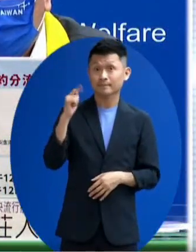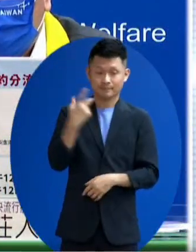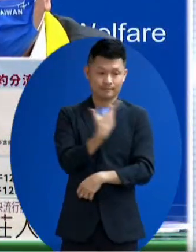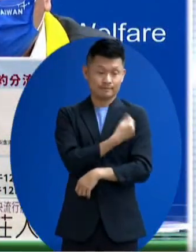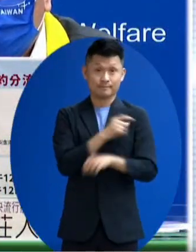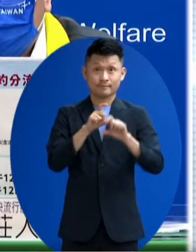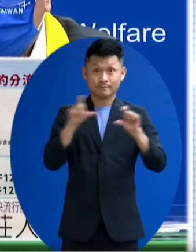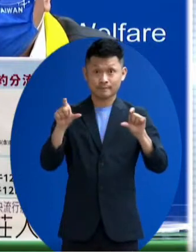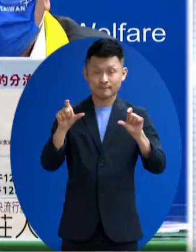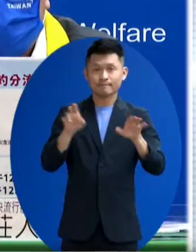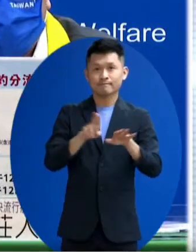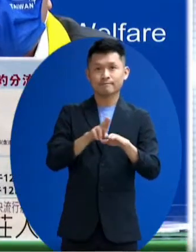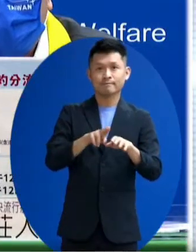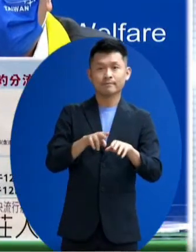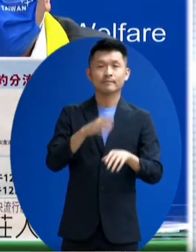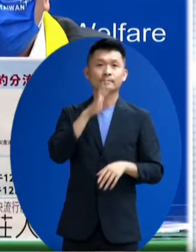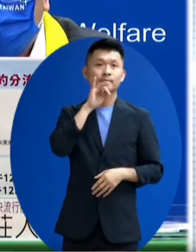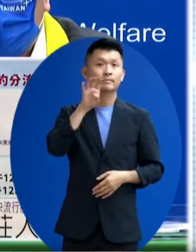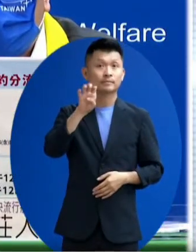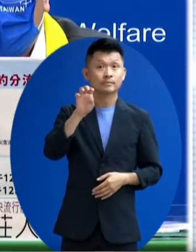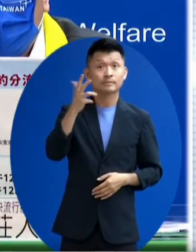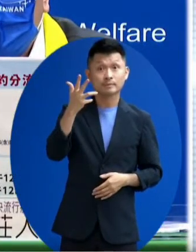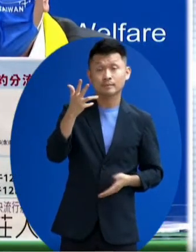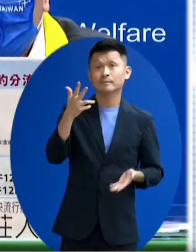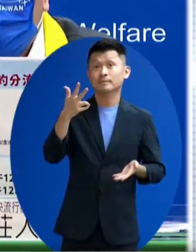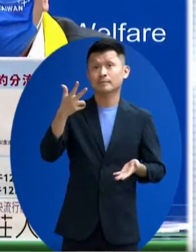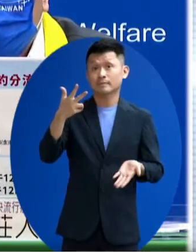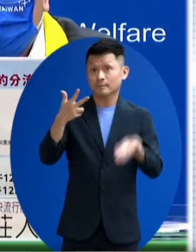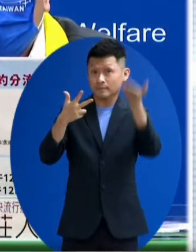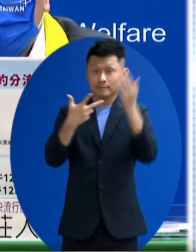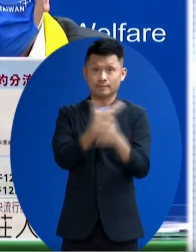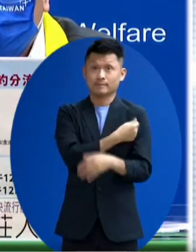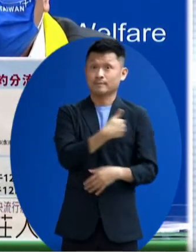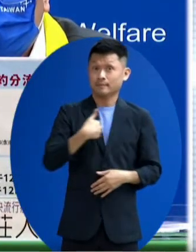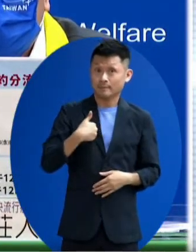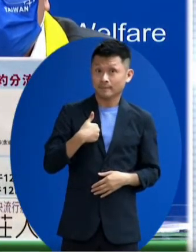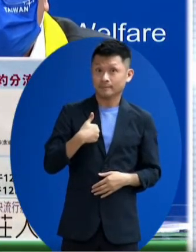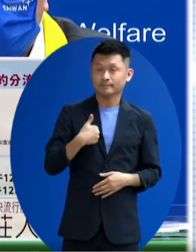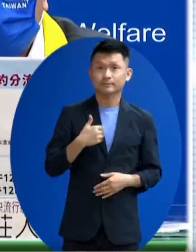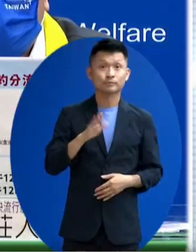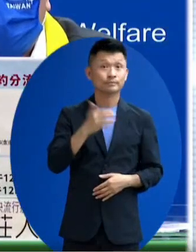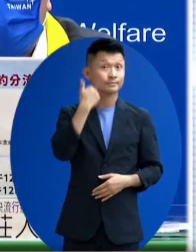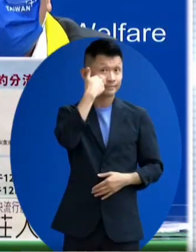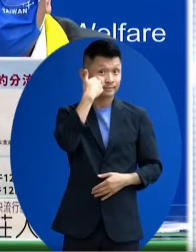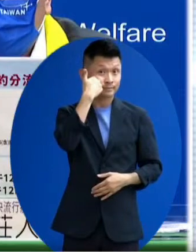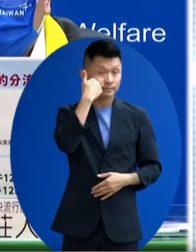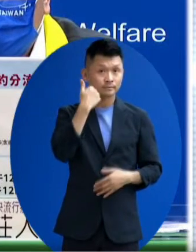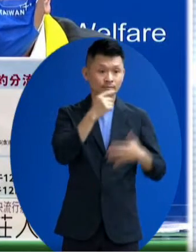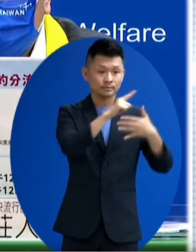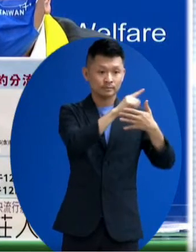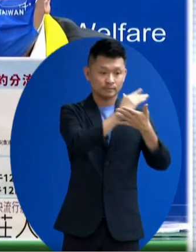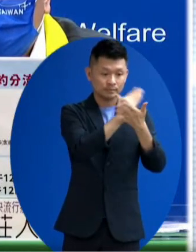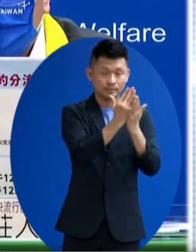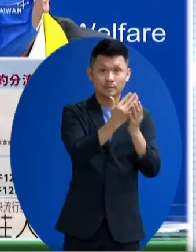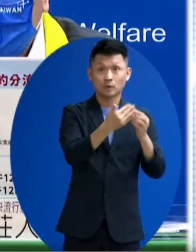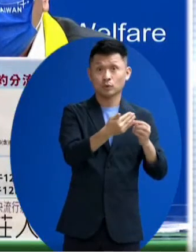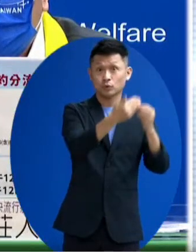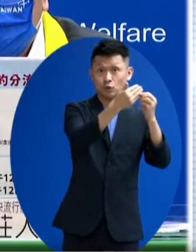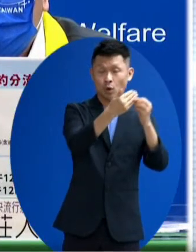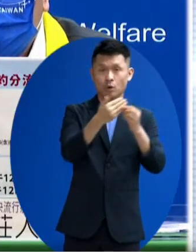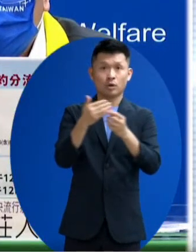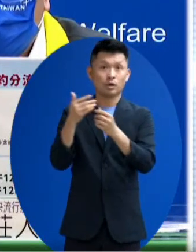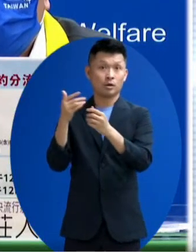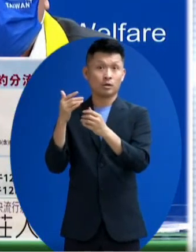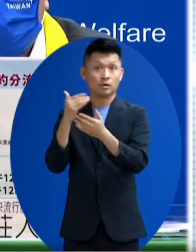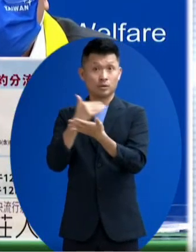已经开到了47岁以上哈，那是包括第九类，就是第九类跟非第九类的部分啊。